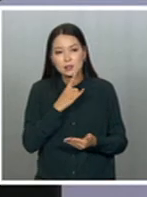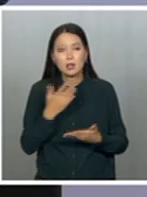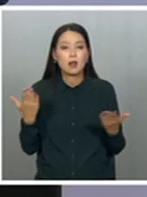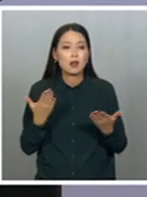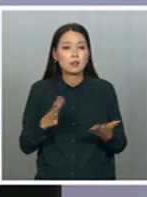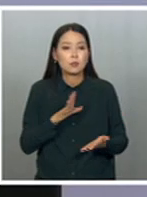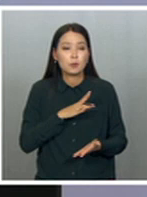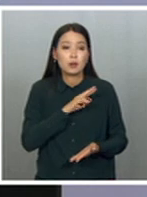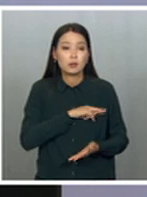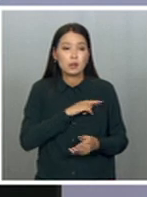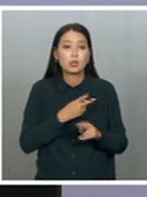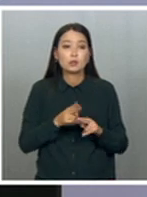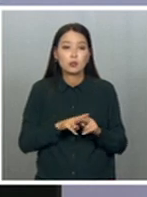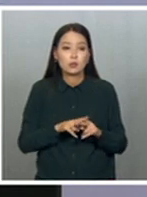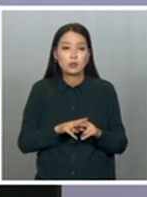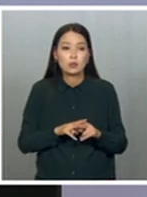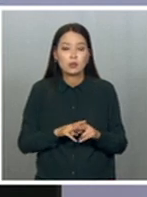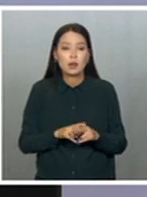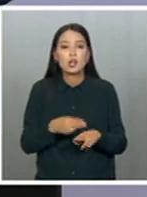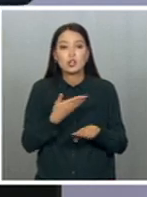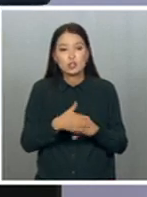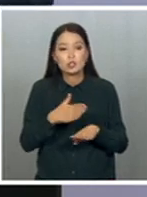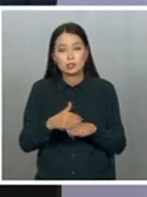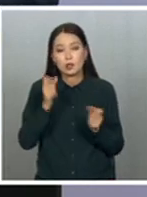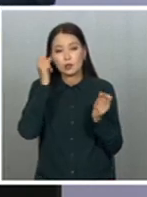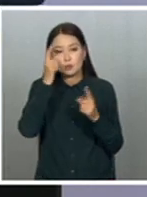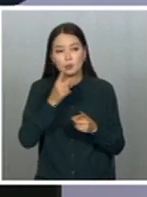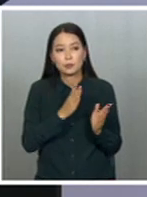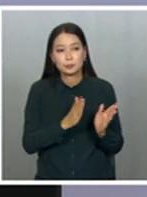болды? Соларға жеке-жеке тоқталып өтейік.